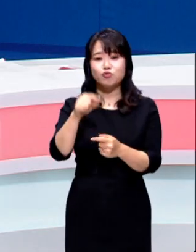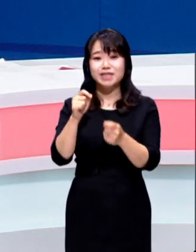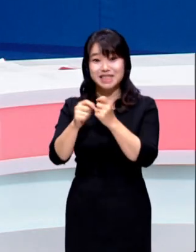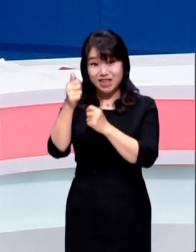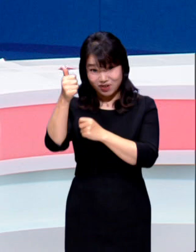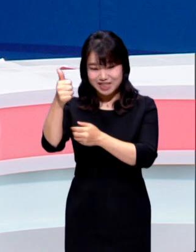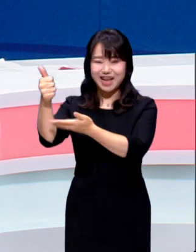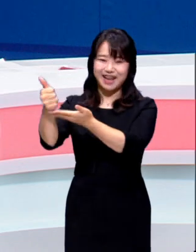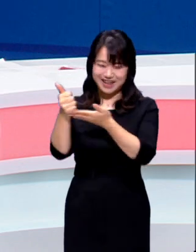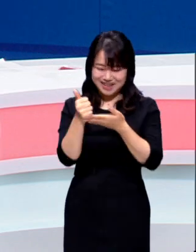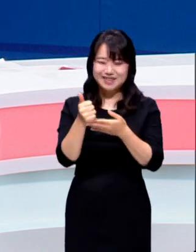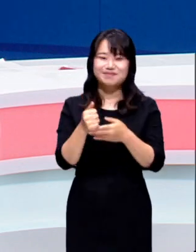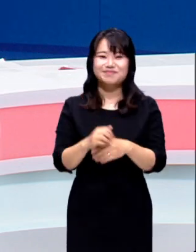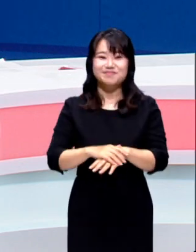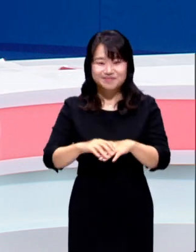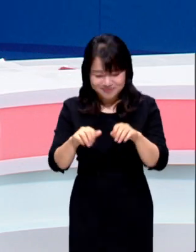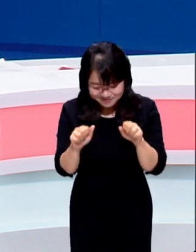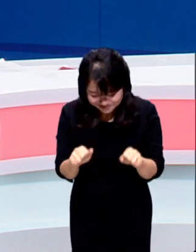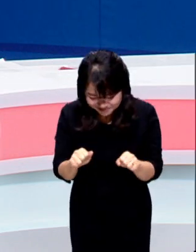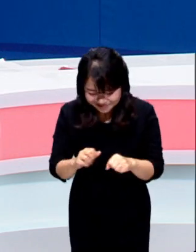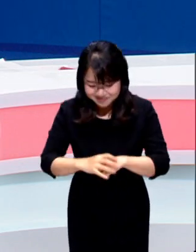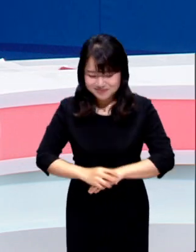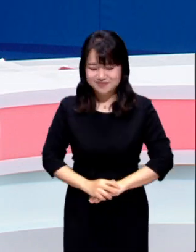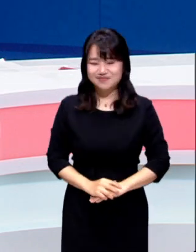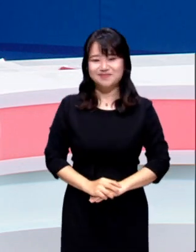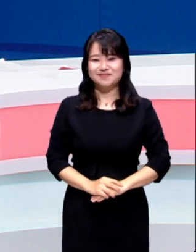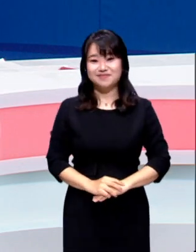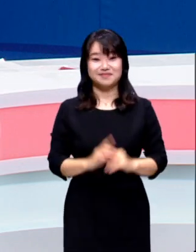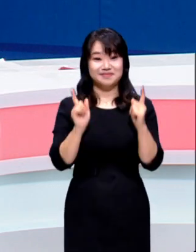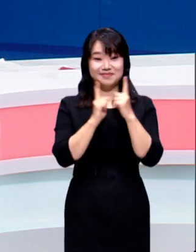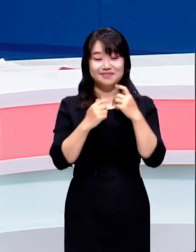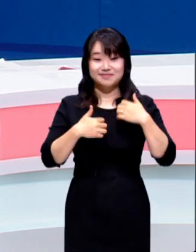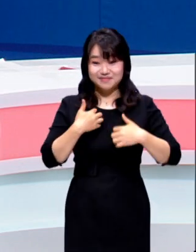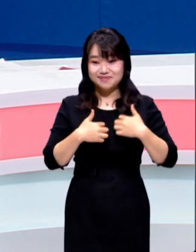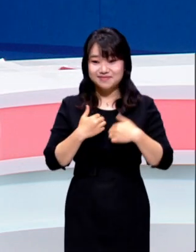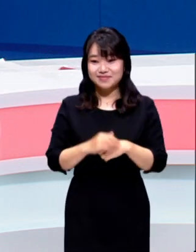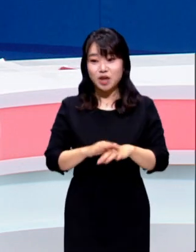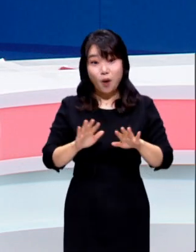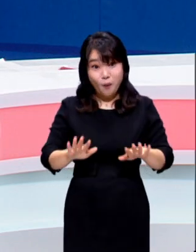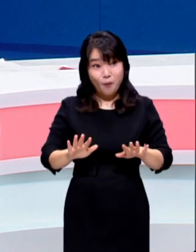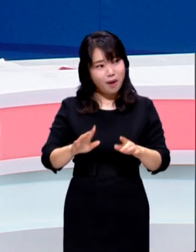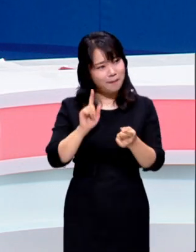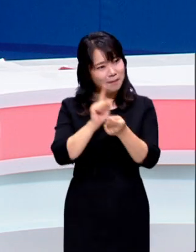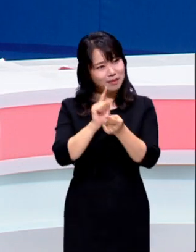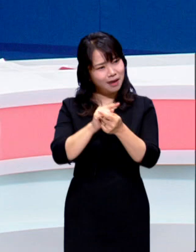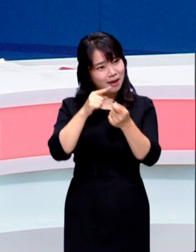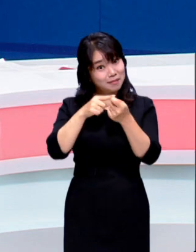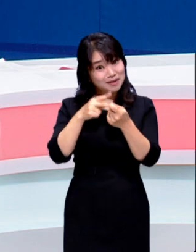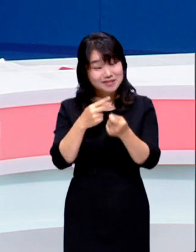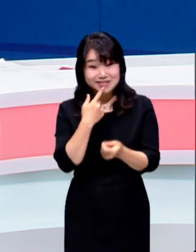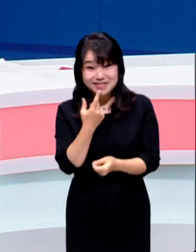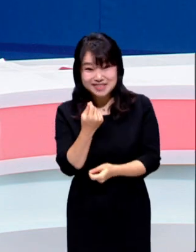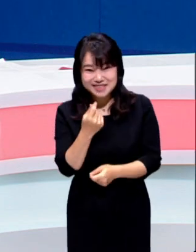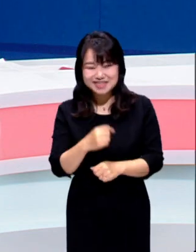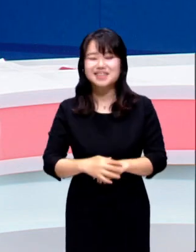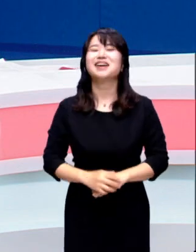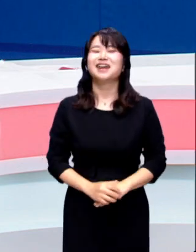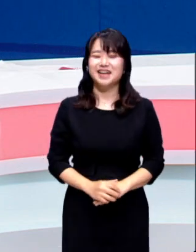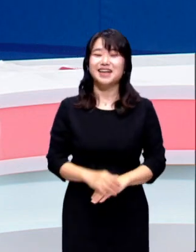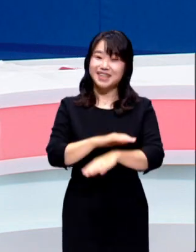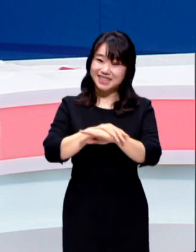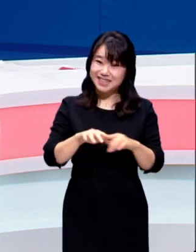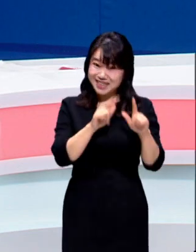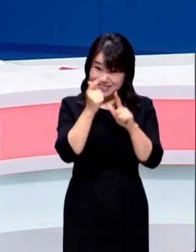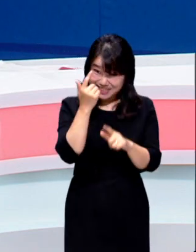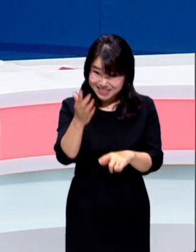지청장님과 함께하겠습니다. 안녕하십니까? 안녕하세요. 네, 반갑습니다. 저희가 올해 한 두 번 뵙는 것 같습니다. 네, 두 번째입니다. 그동안 잘 지내셨죠?